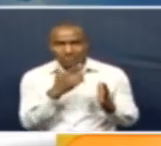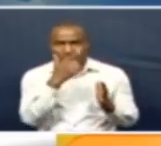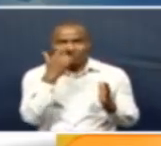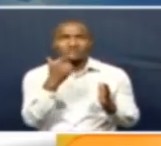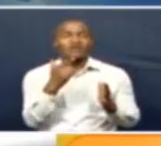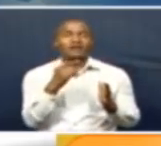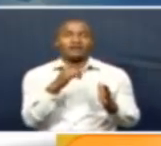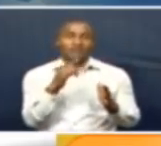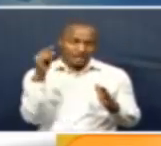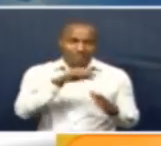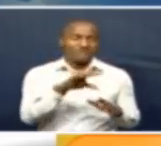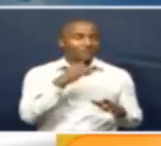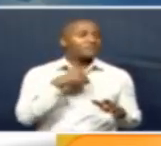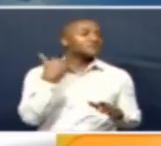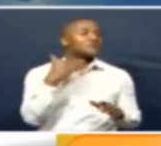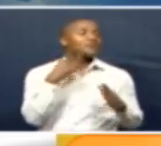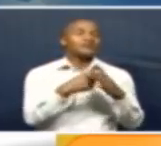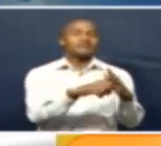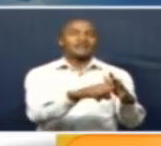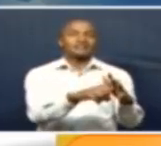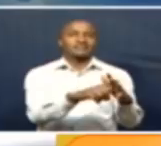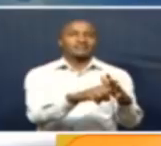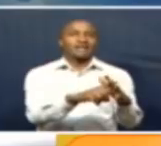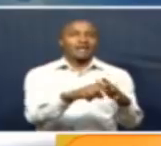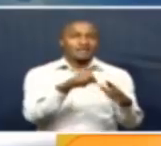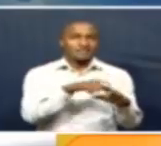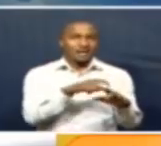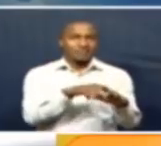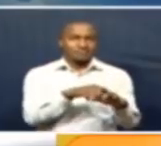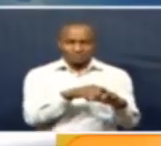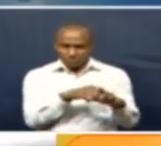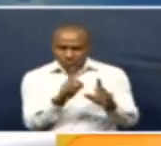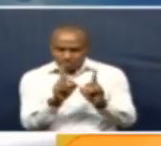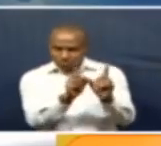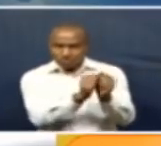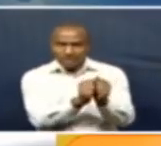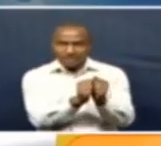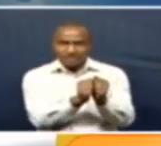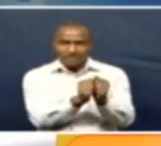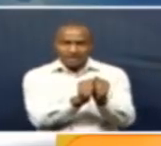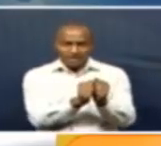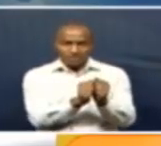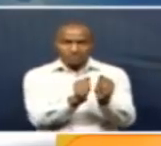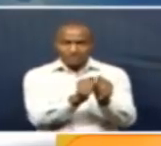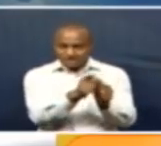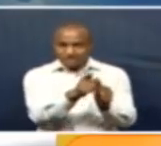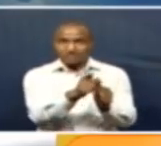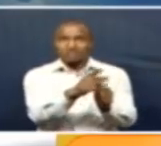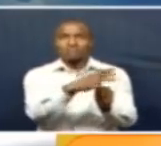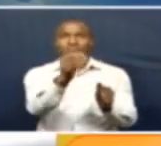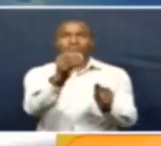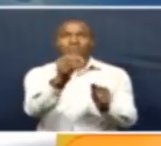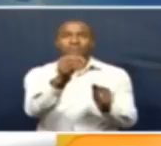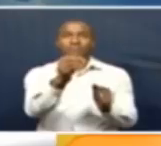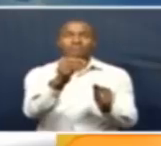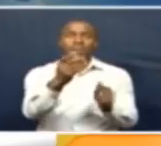nikijua kurobo. So aliponipeleka akareact wale tulikuwa nao waliweza kwenda kushughulika na